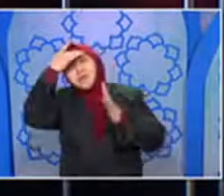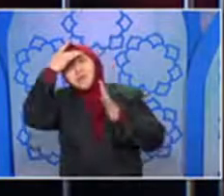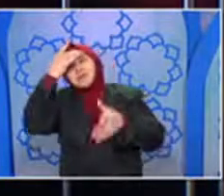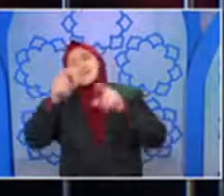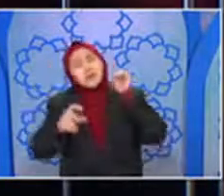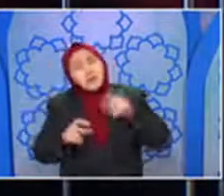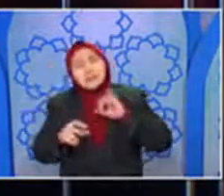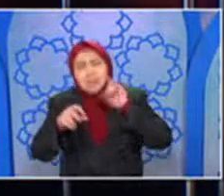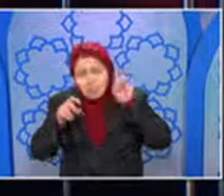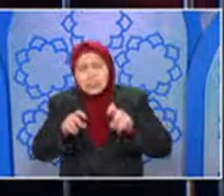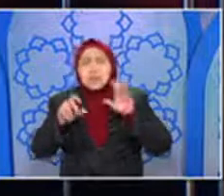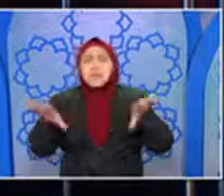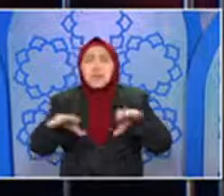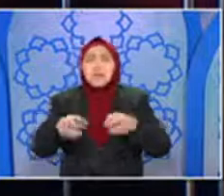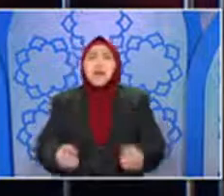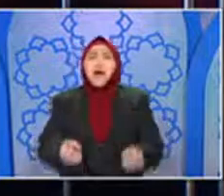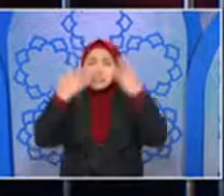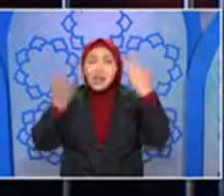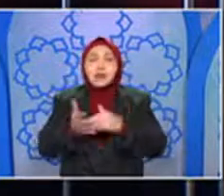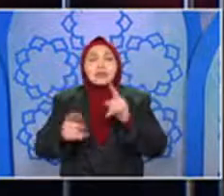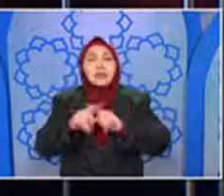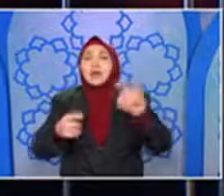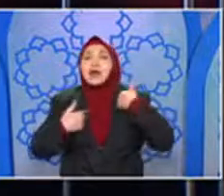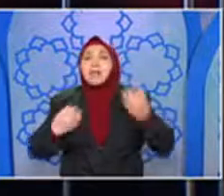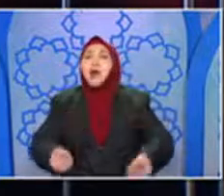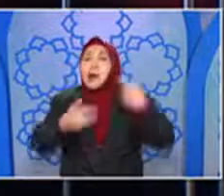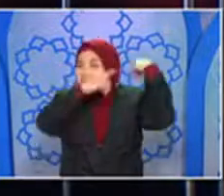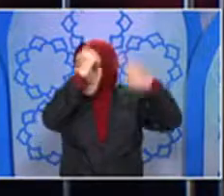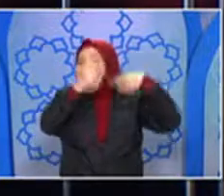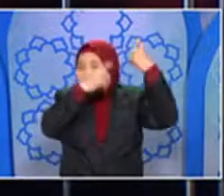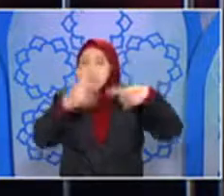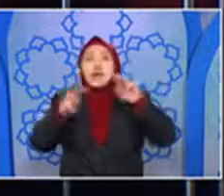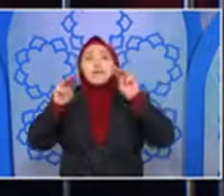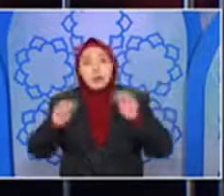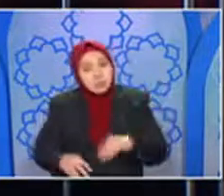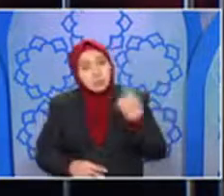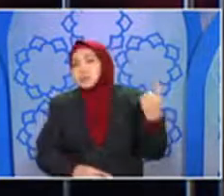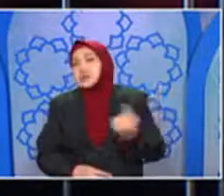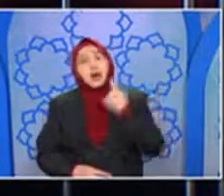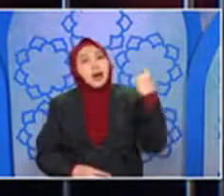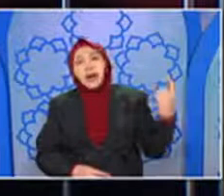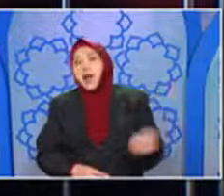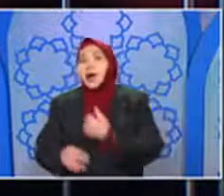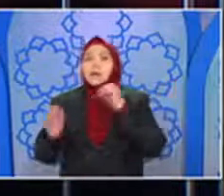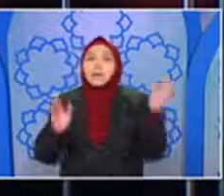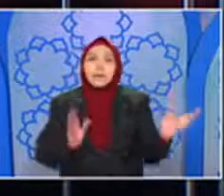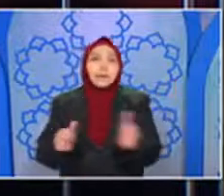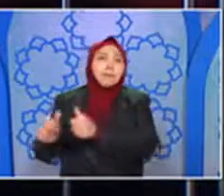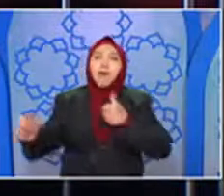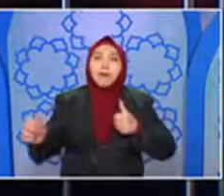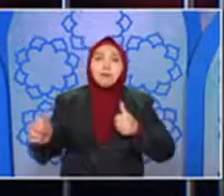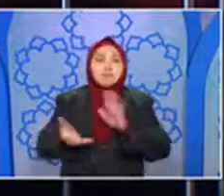lagi. Tapi disebabkan dengan pelbagai alasan, manusia ini selalu sangat terkecundang. Allah